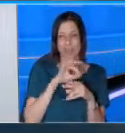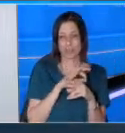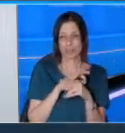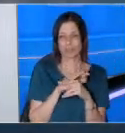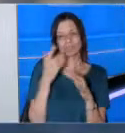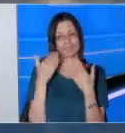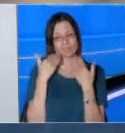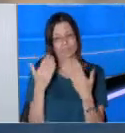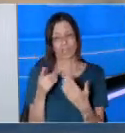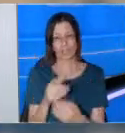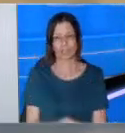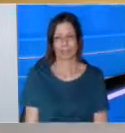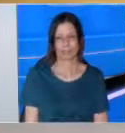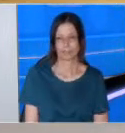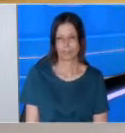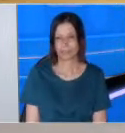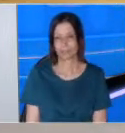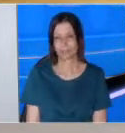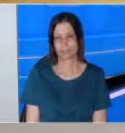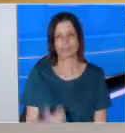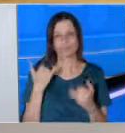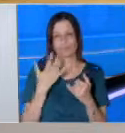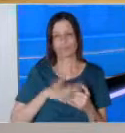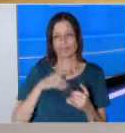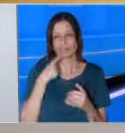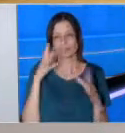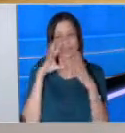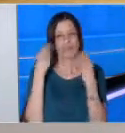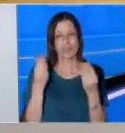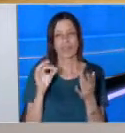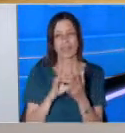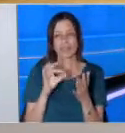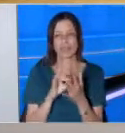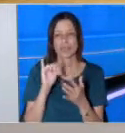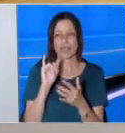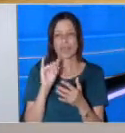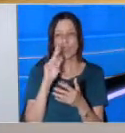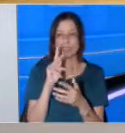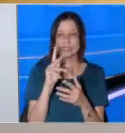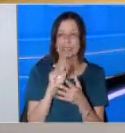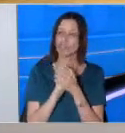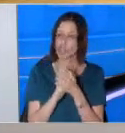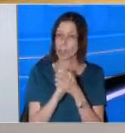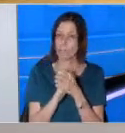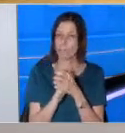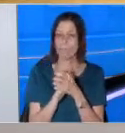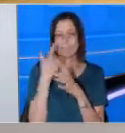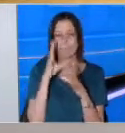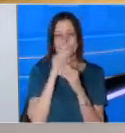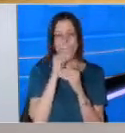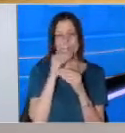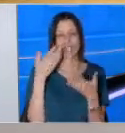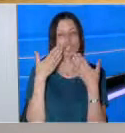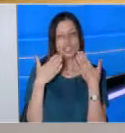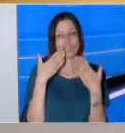לך. תודה רבה, ערב טוב. עכשיו אנחנו רוצים לומר ערב טוב לכתבנו, יניר קוזין, שלום. שלום, אדם, ערב טוב. בוא נדבר על ישיבת